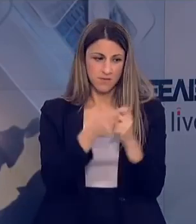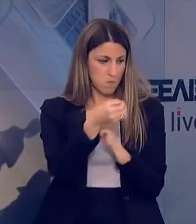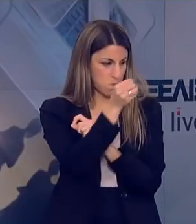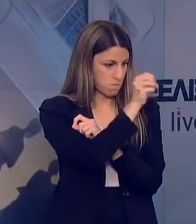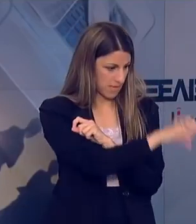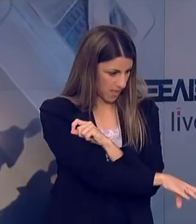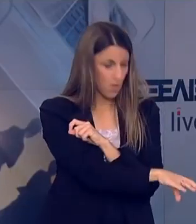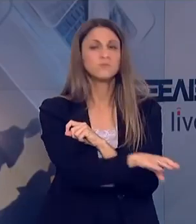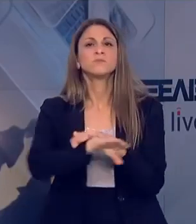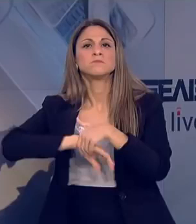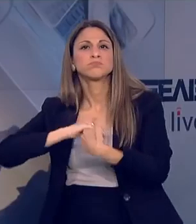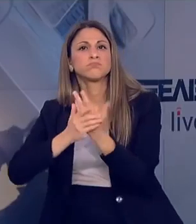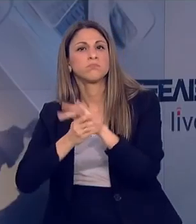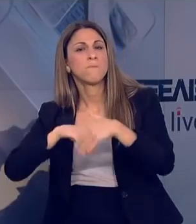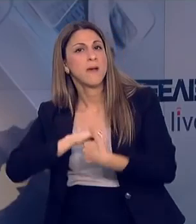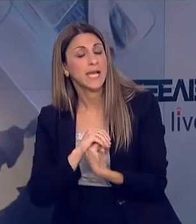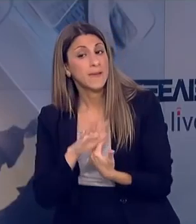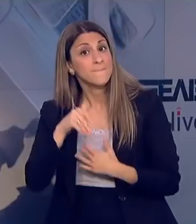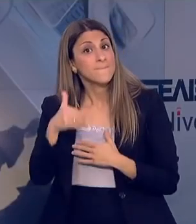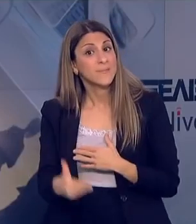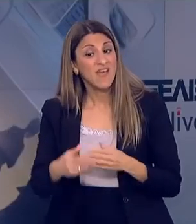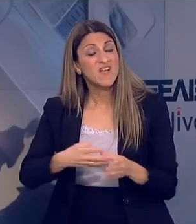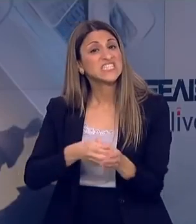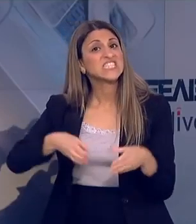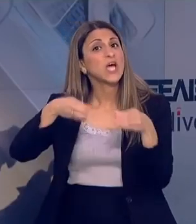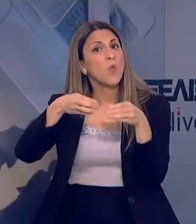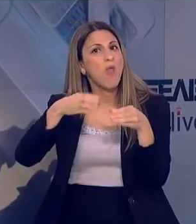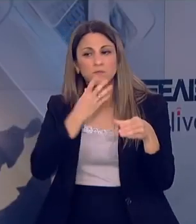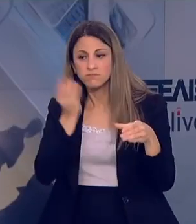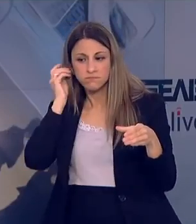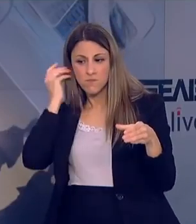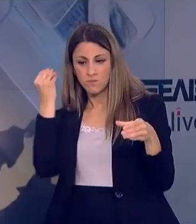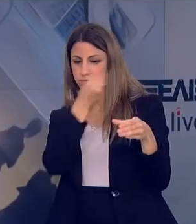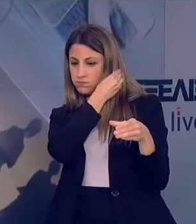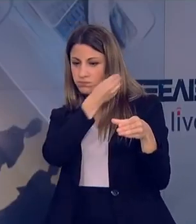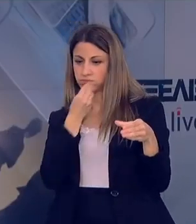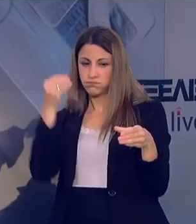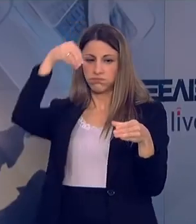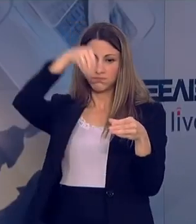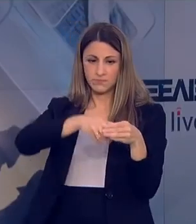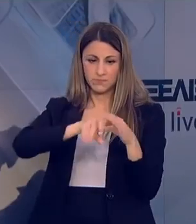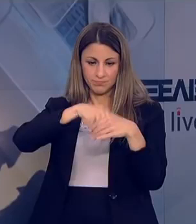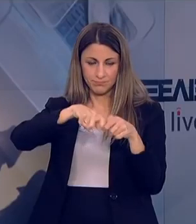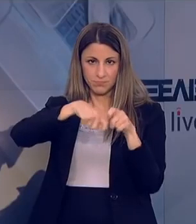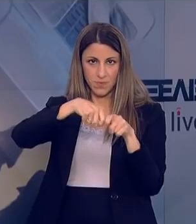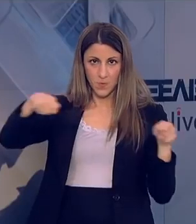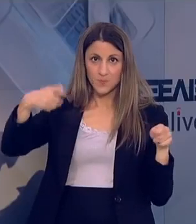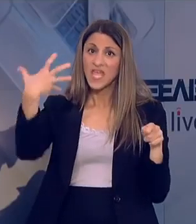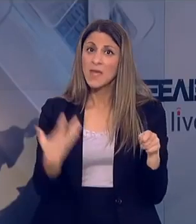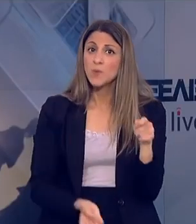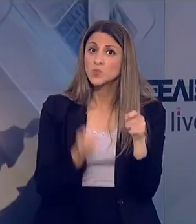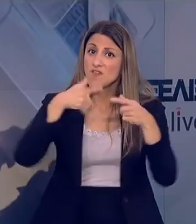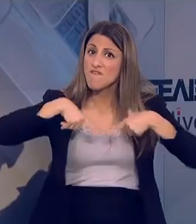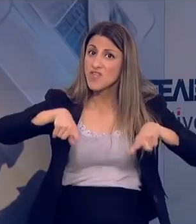πριν βάλουμε τη μάσκα. Ένα σακουλάκι να βάζουμε τη μάσκα όταν δεν τη χρησιμοποιούμε. Έχουν βγει και πολύ ωραία βίντεο πώς να χειριζόμαστε τη